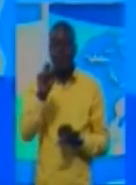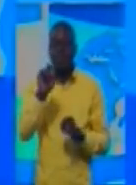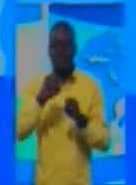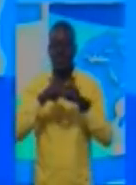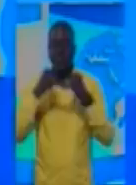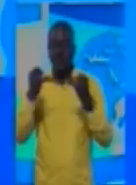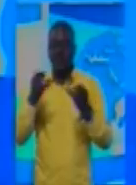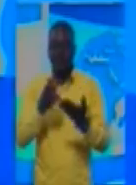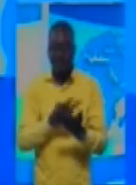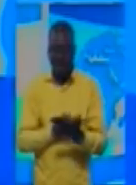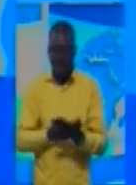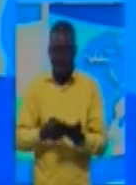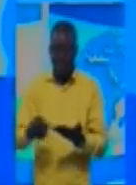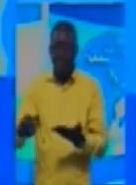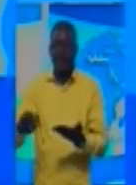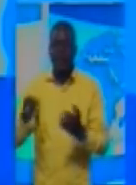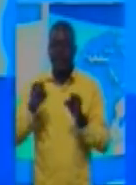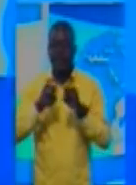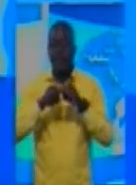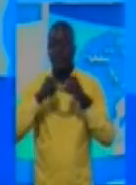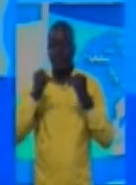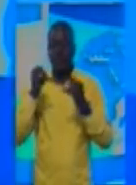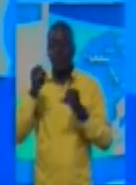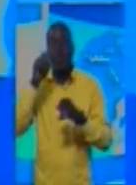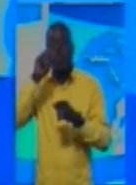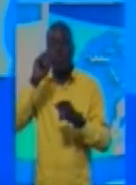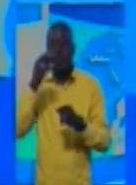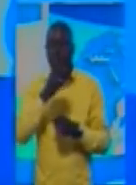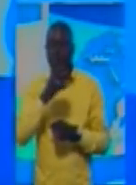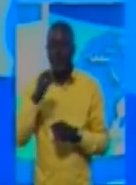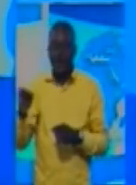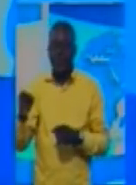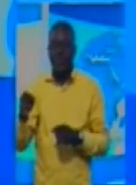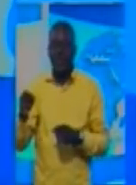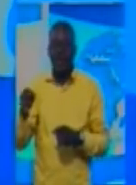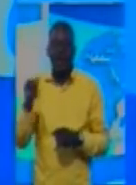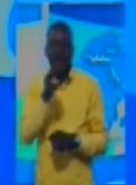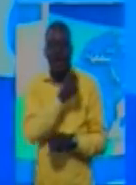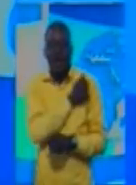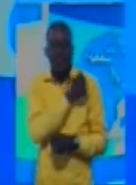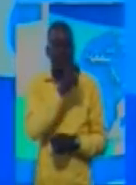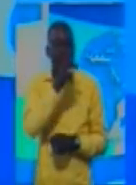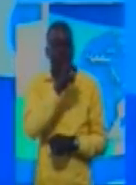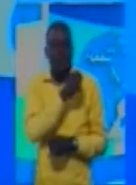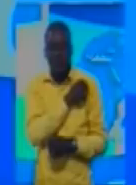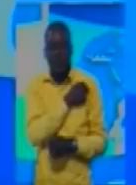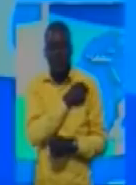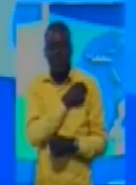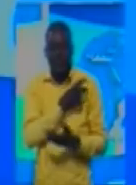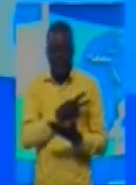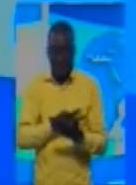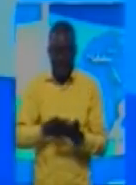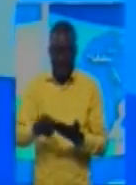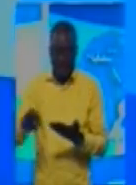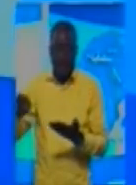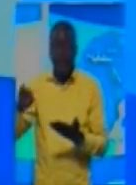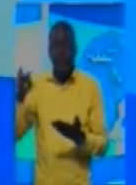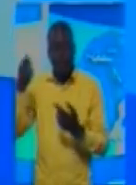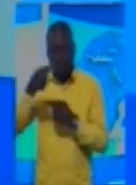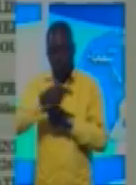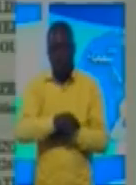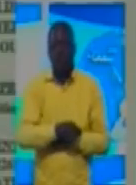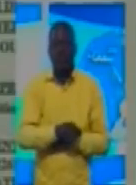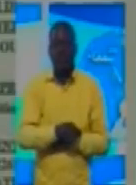la lecture croisée des quotidiens burkinabés et c'est Amadou Marcel Tau qui fait les parutions de ce jour.